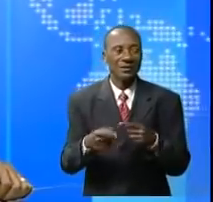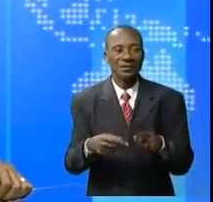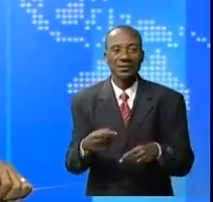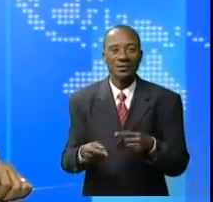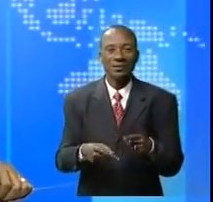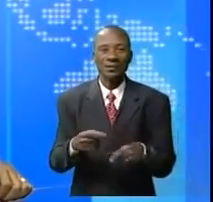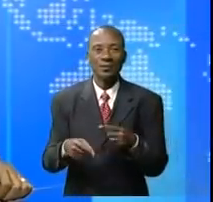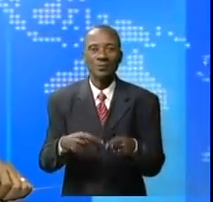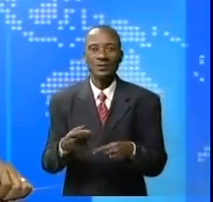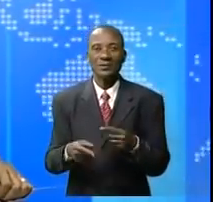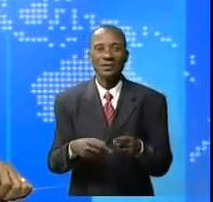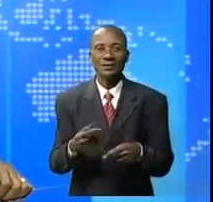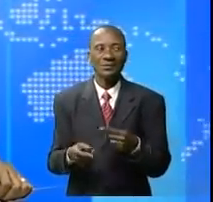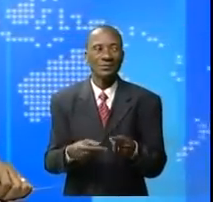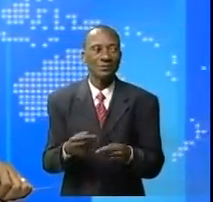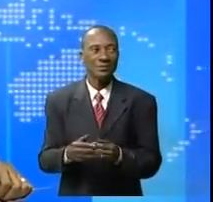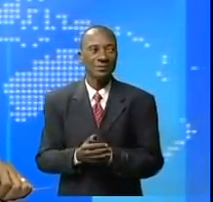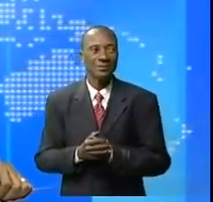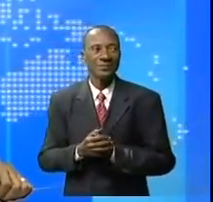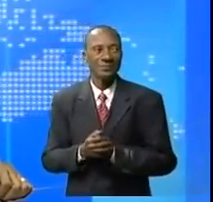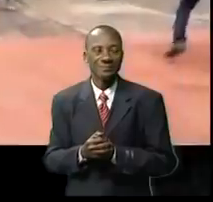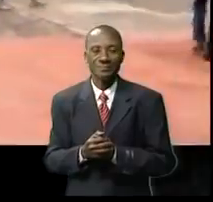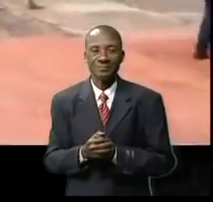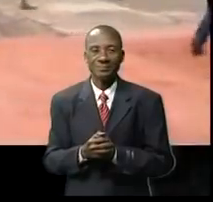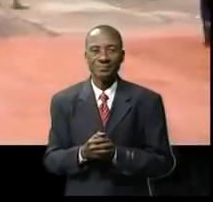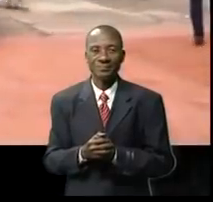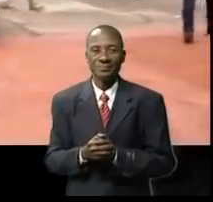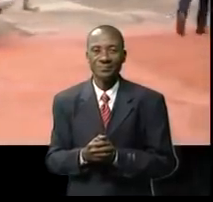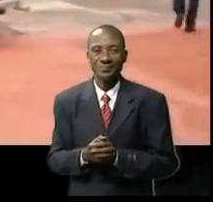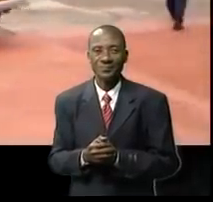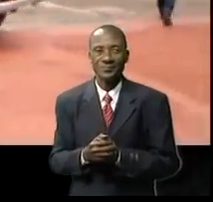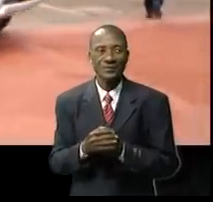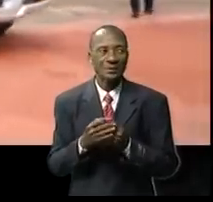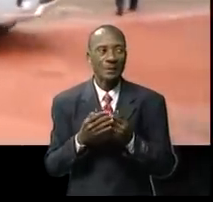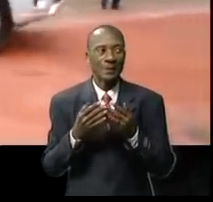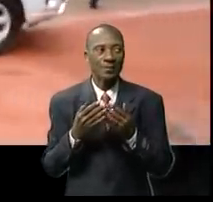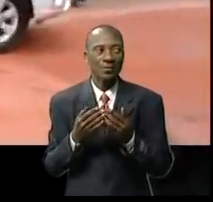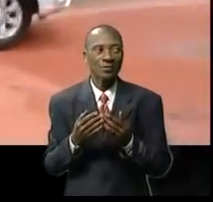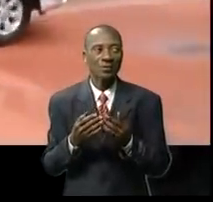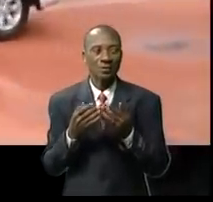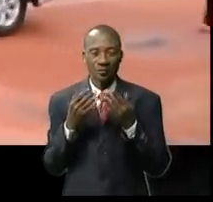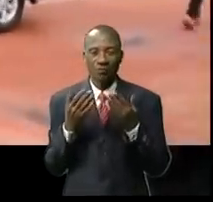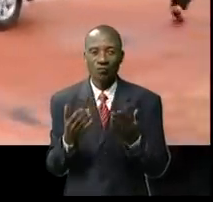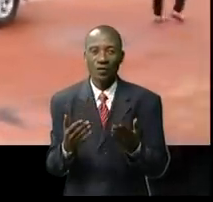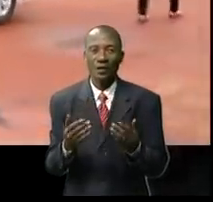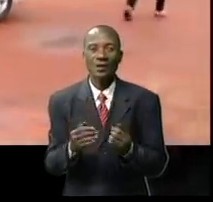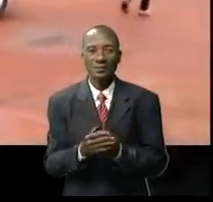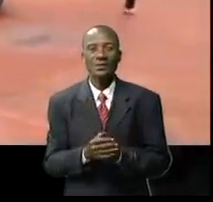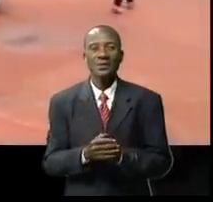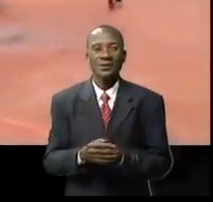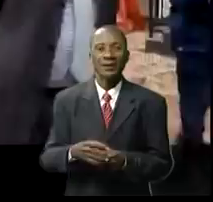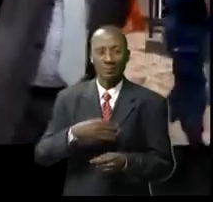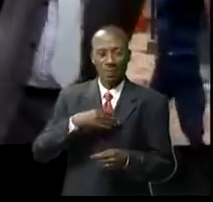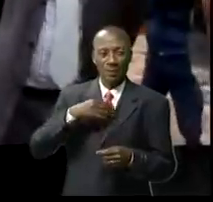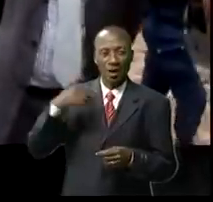de l'état du stade. À l'approche de la reprise des matchs de la Lina Foot, Madame le gouverneur de province